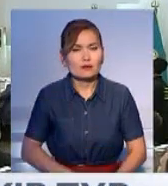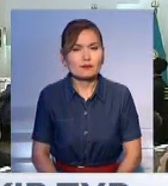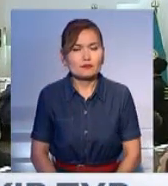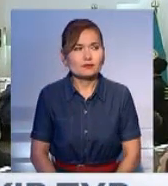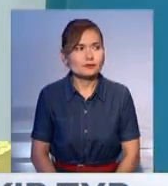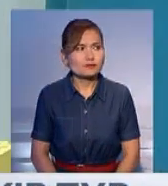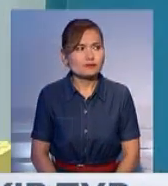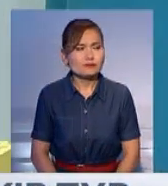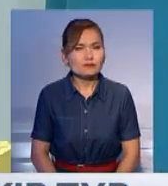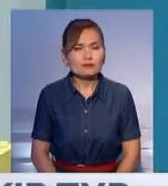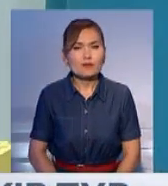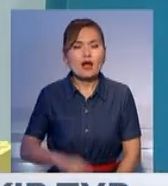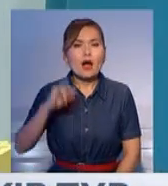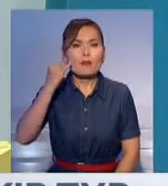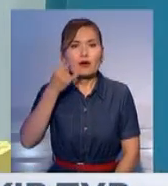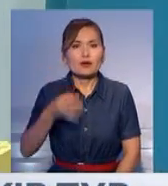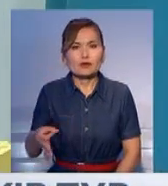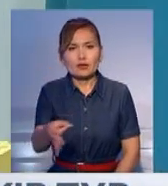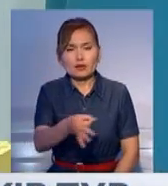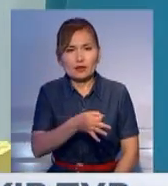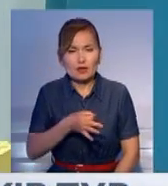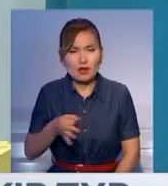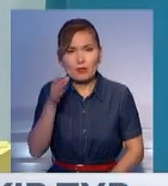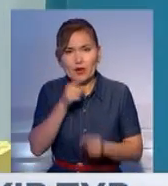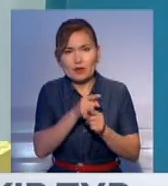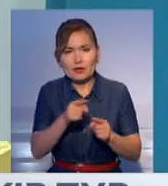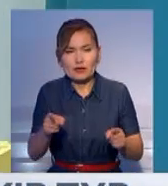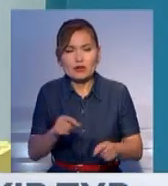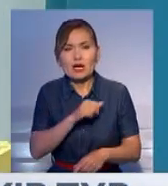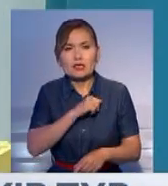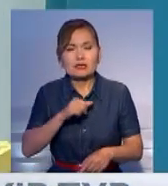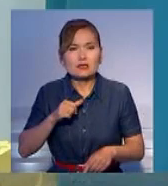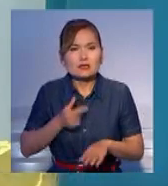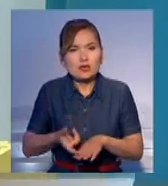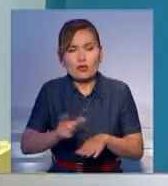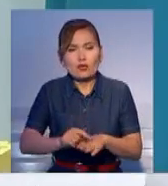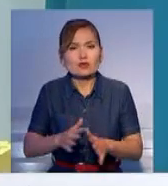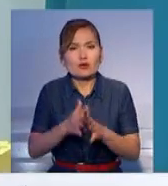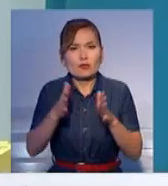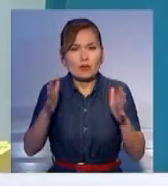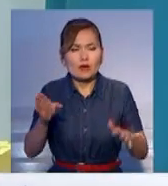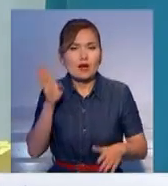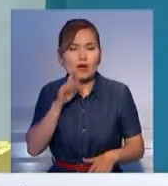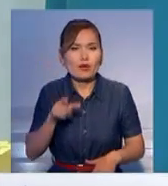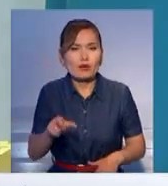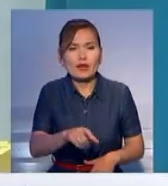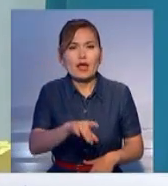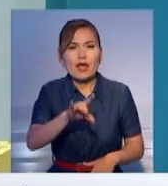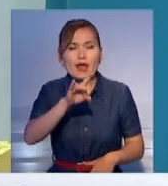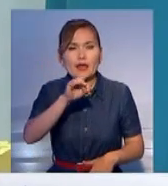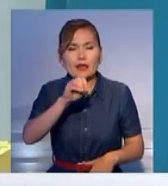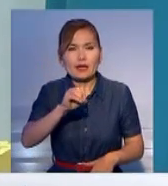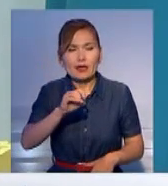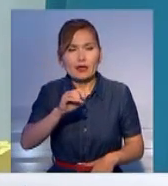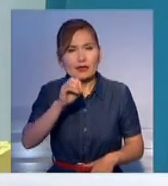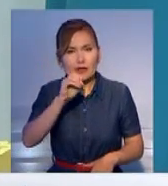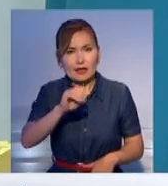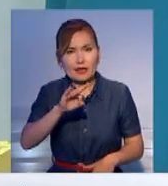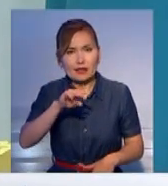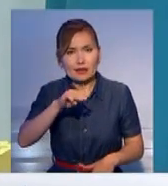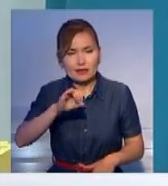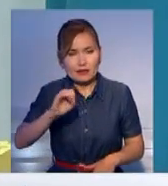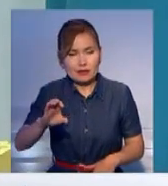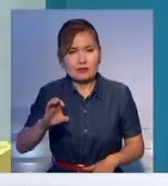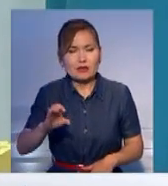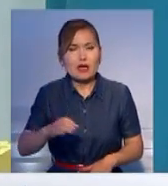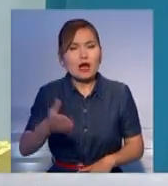По Павлодарской области проходит самая большая река Казахстана – Иртыш. И еще я помню